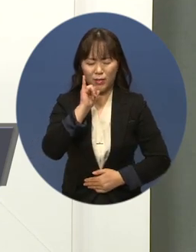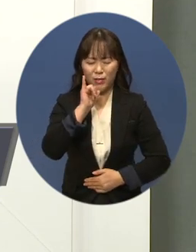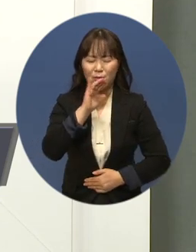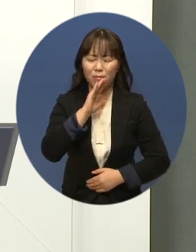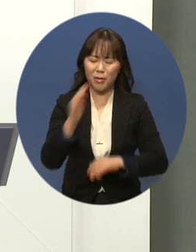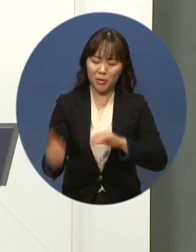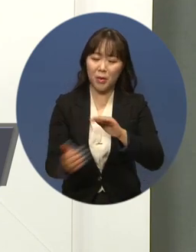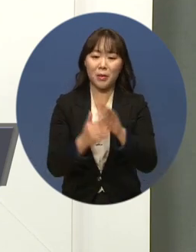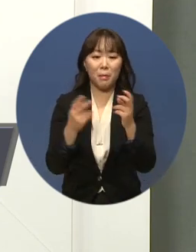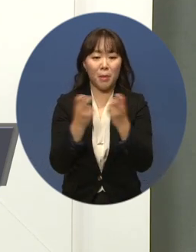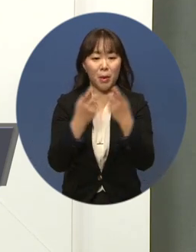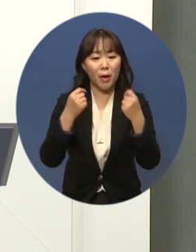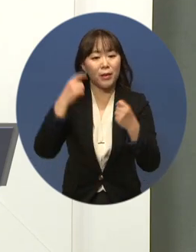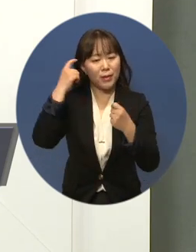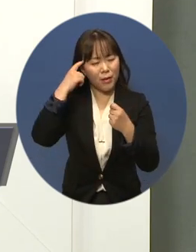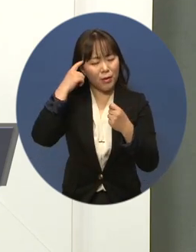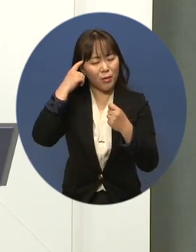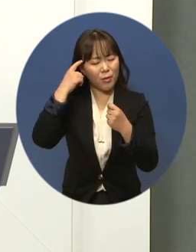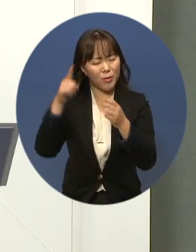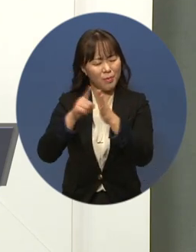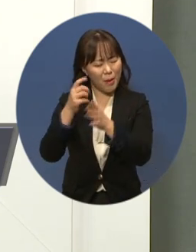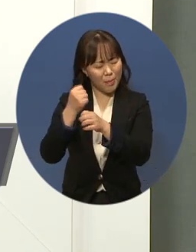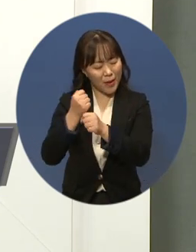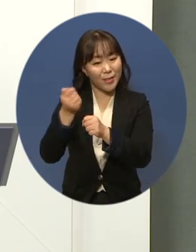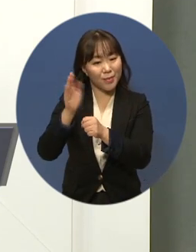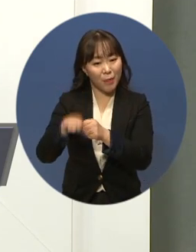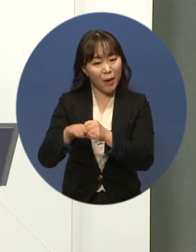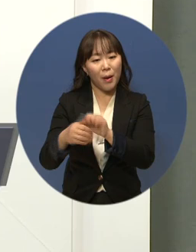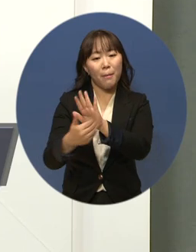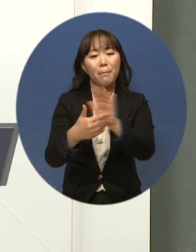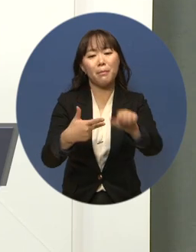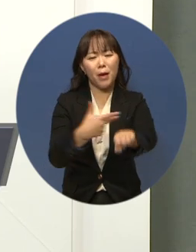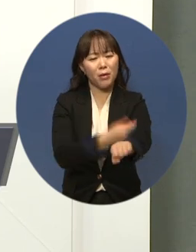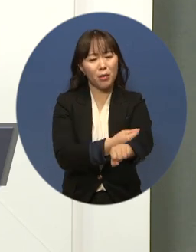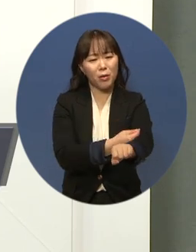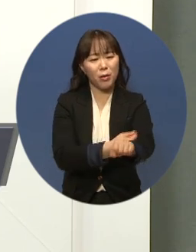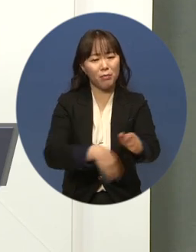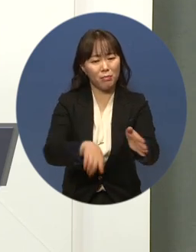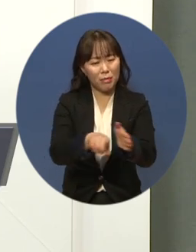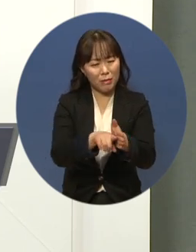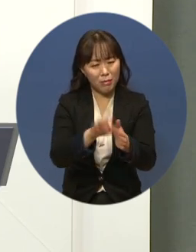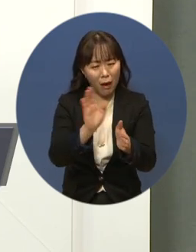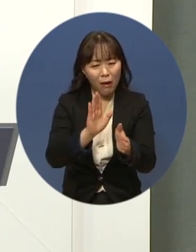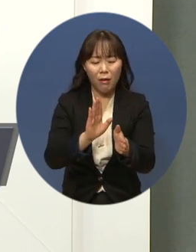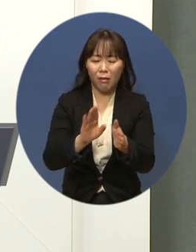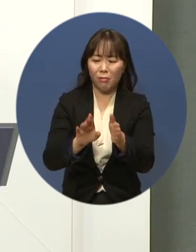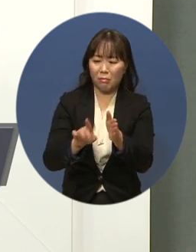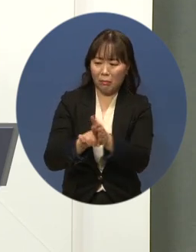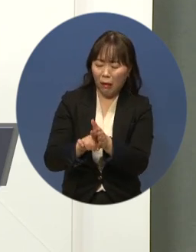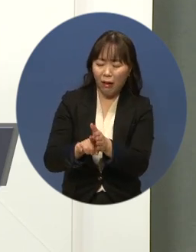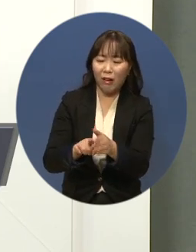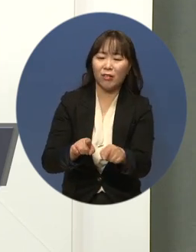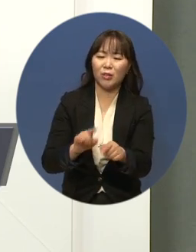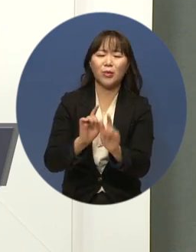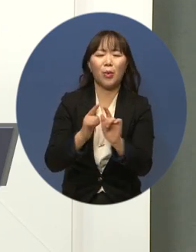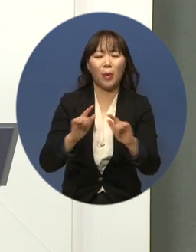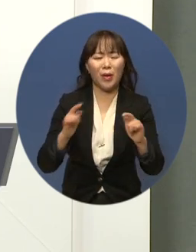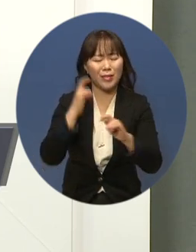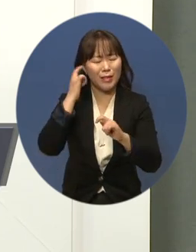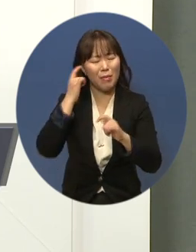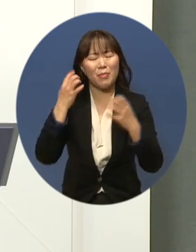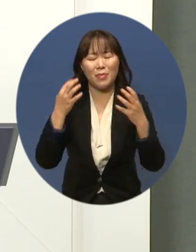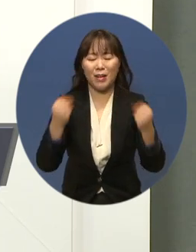방법이라고 생각하고 의존합니다만은 백신도 믿을 수 없다는 등 뭐 믿겠다는 등 여러 가지